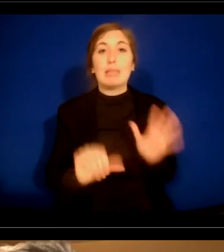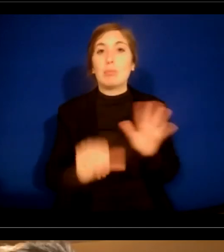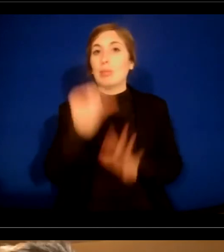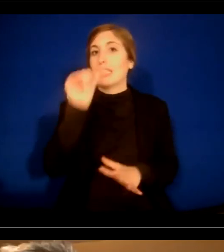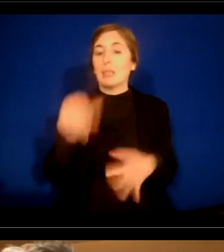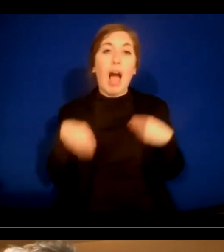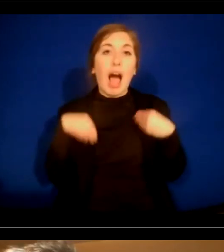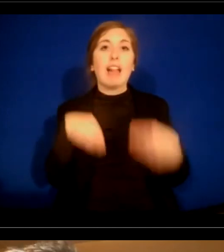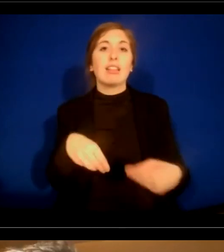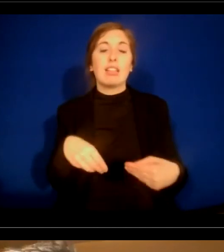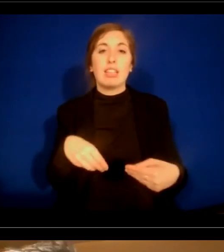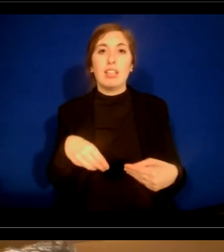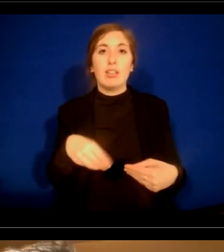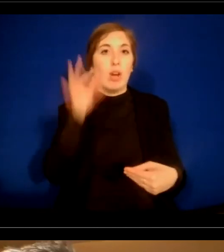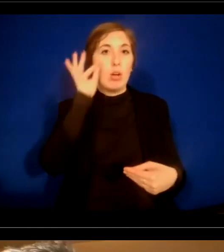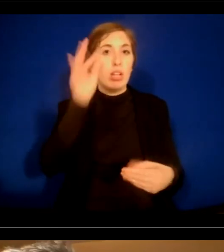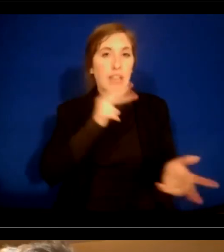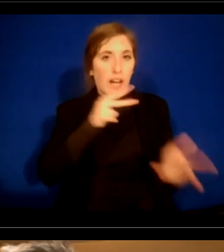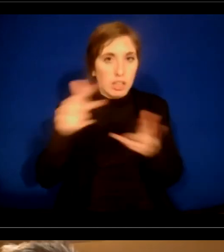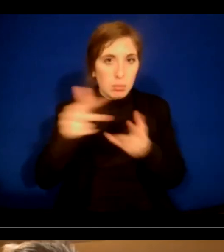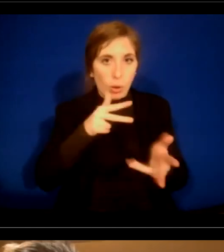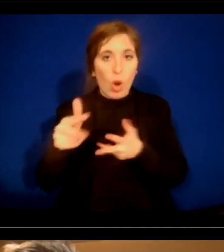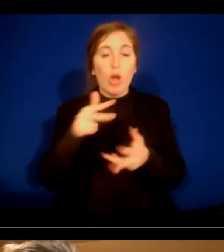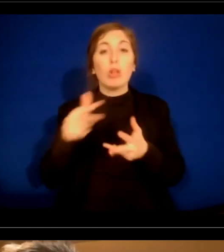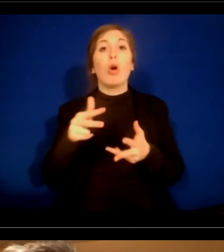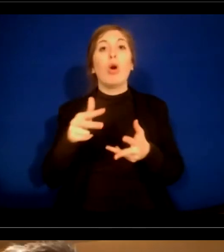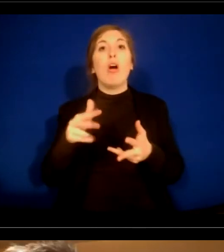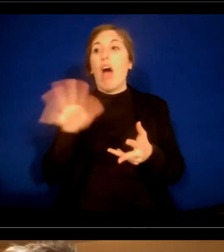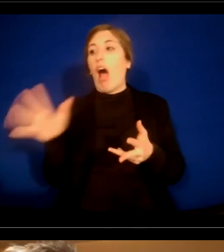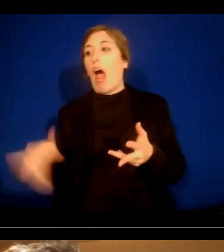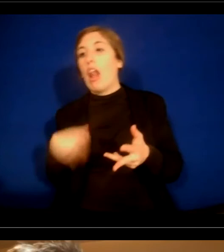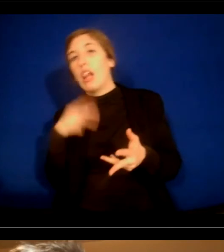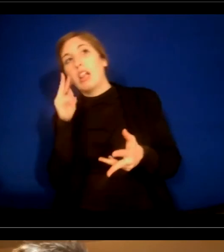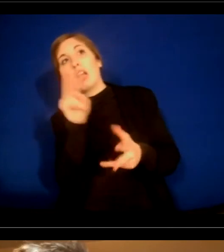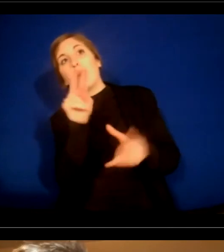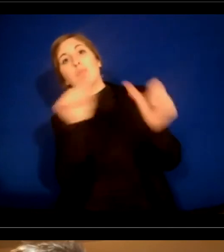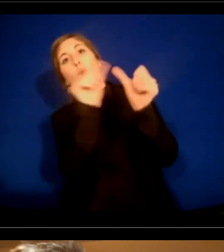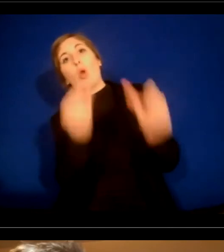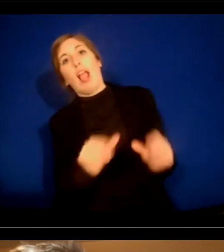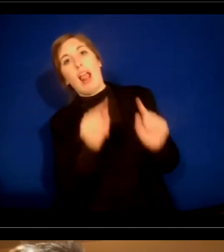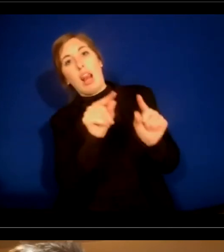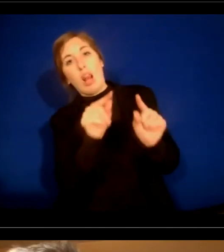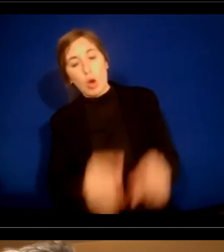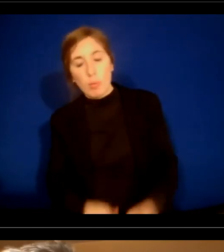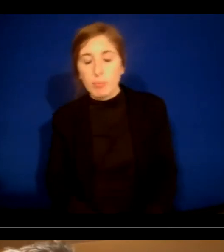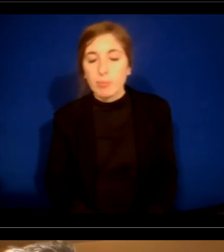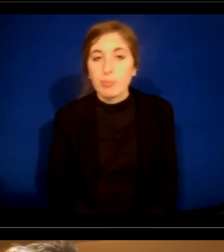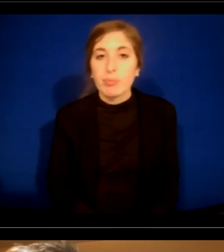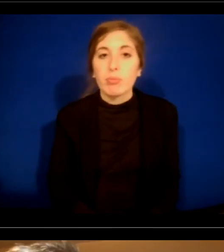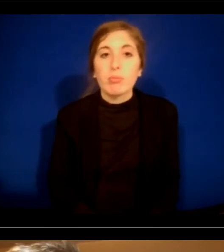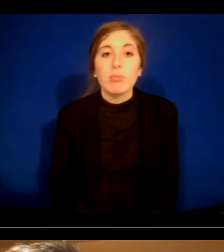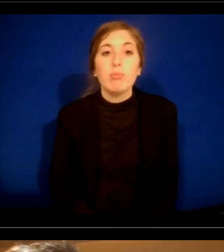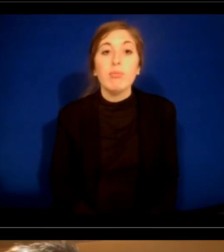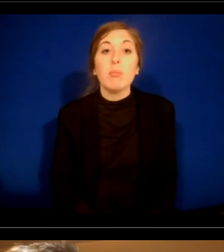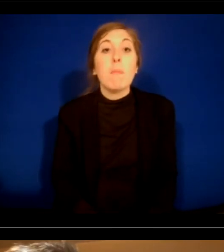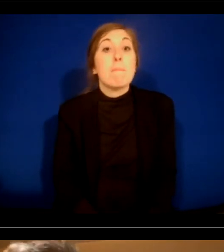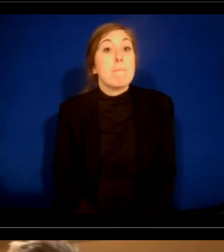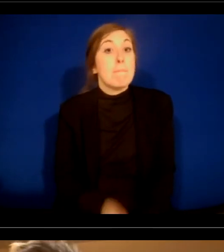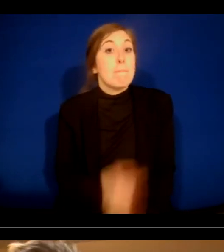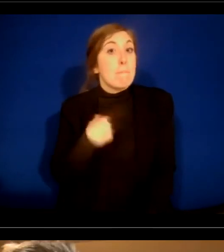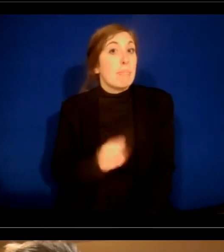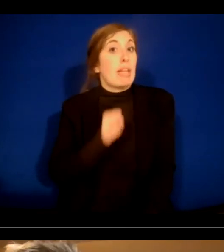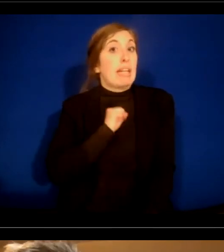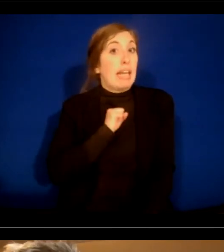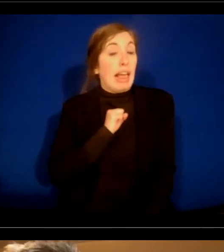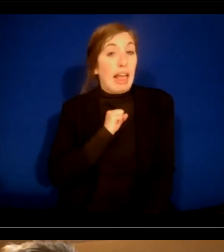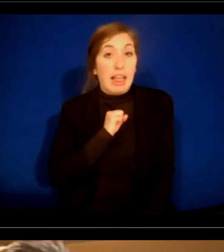Grazie. Io mi piacerebbe naturalmente che questa situazione si risolvesse domani. Non mi sembra che ci siano le